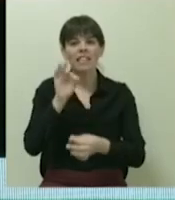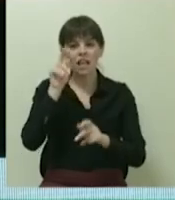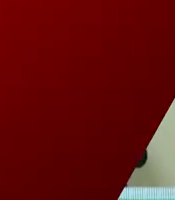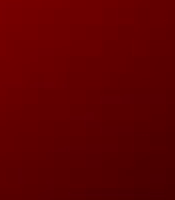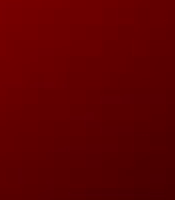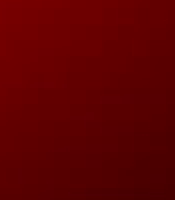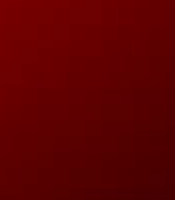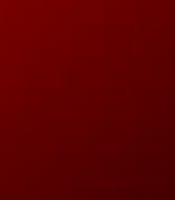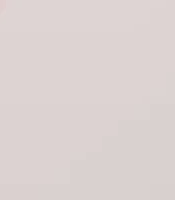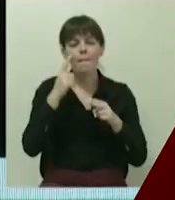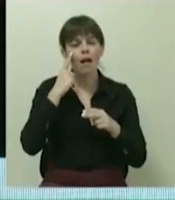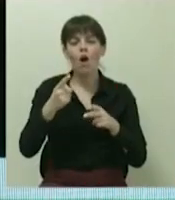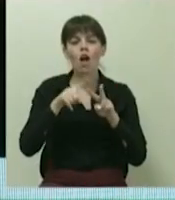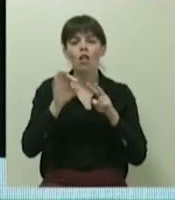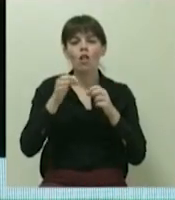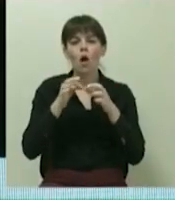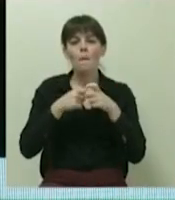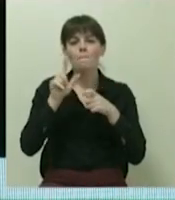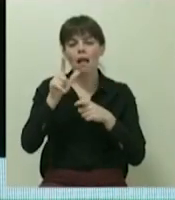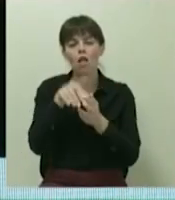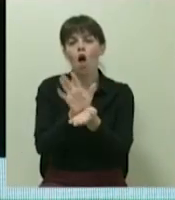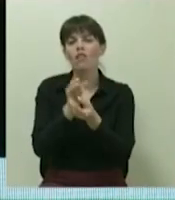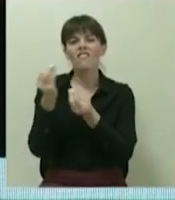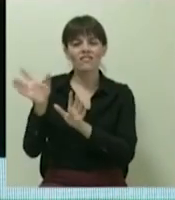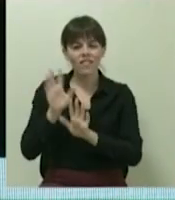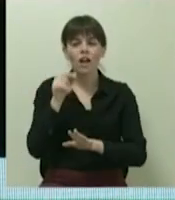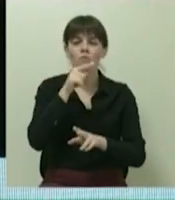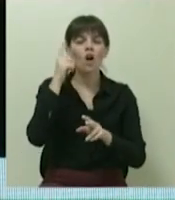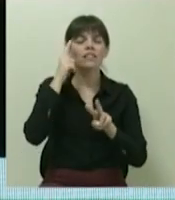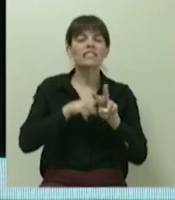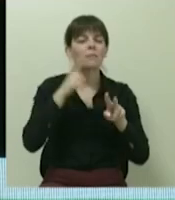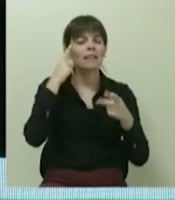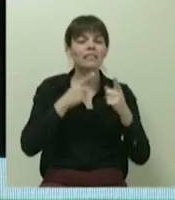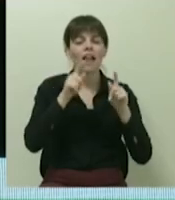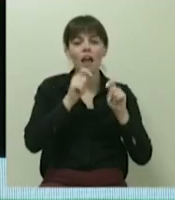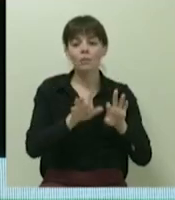Hemen ona Nobel ödülü verirlerdi. Bunu bir bilgisayar yaptı. Bunu bir yapay zeka, bilgisayarcılar yaptı.